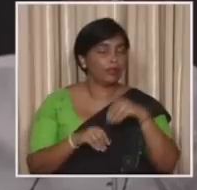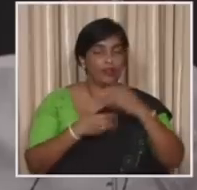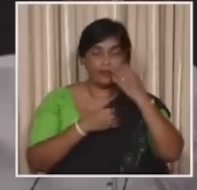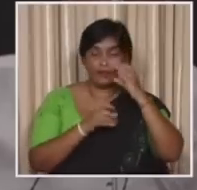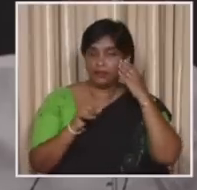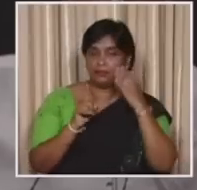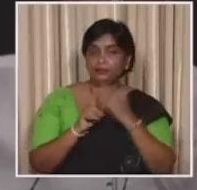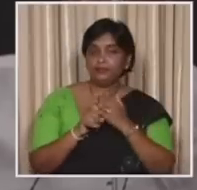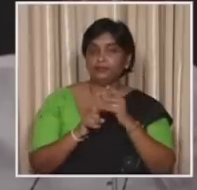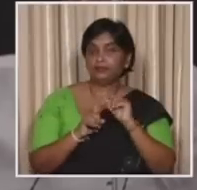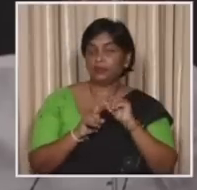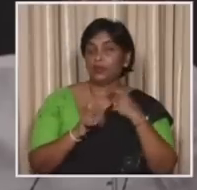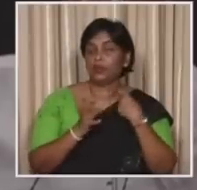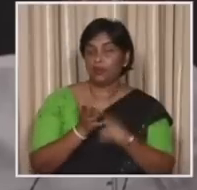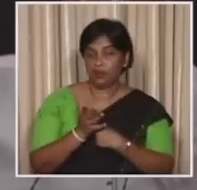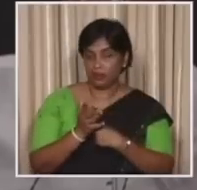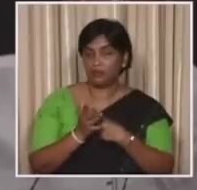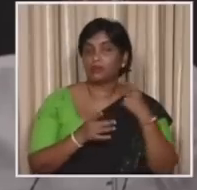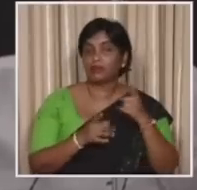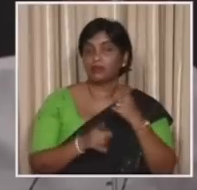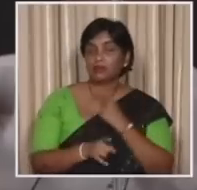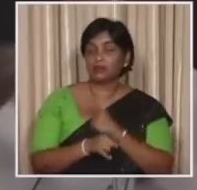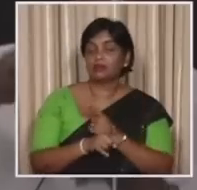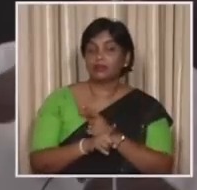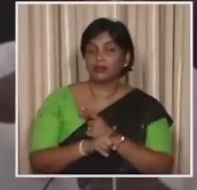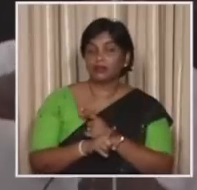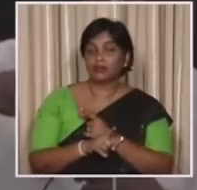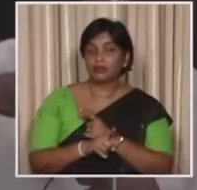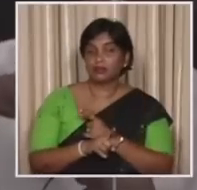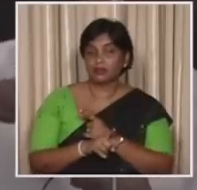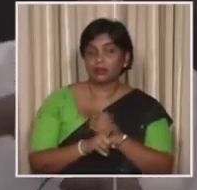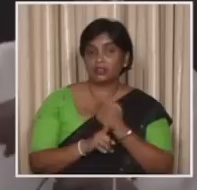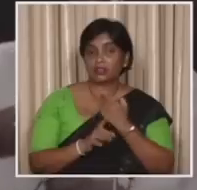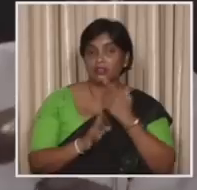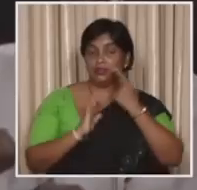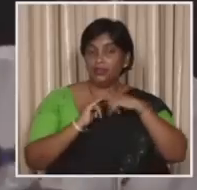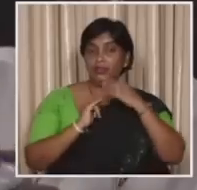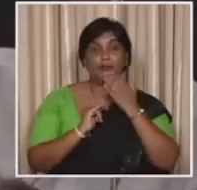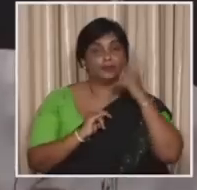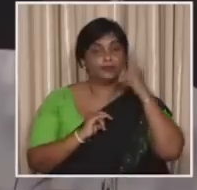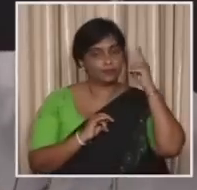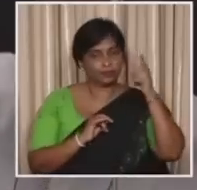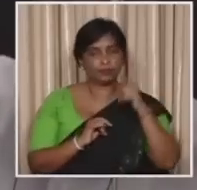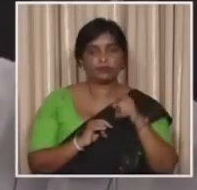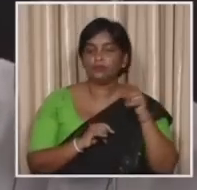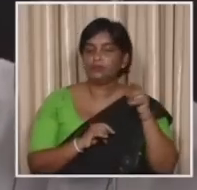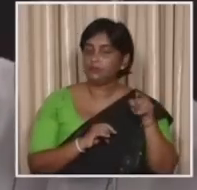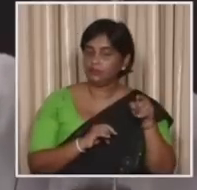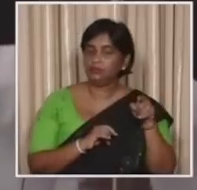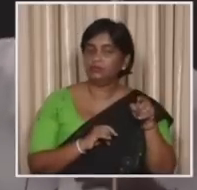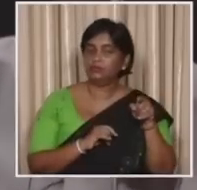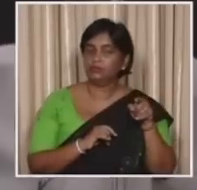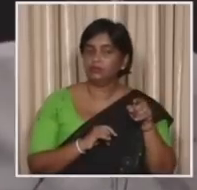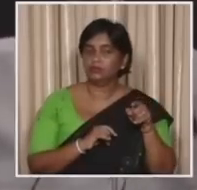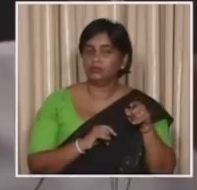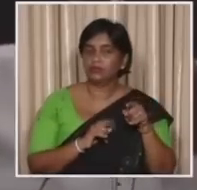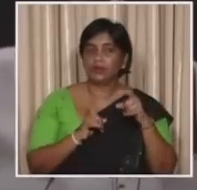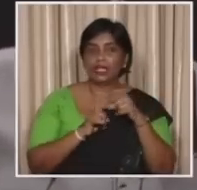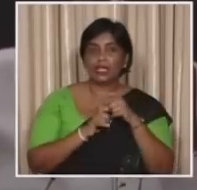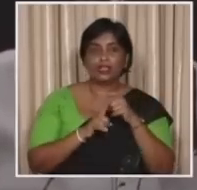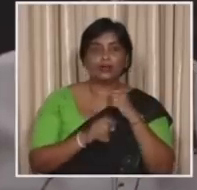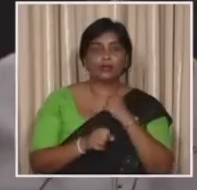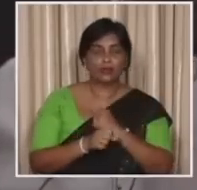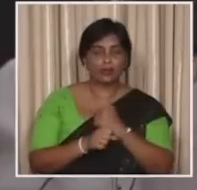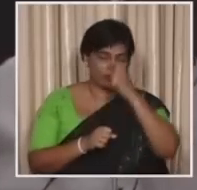පිළිබඳව මහාචාර්යවරේ එතුමාගේ ආචාර්ය උපාධිය තියෙන පිට්ස්බර්ග් යුනිවර්සිටි එකේ ඇමරිකාවේ ඉතින් ඊළඟට ඩිව් ගුණසේකර